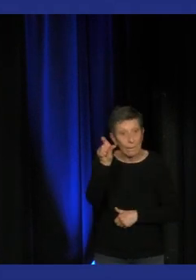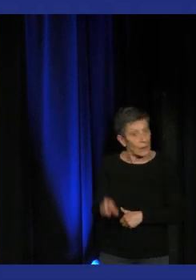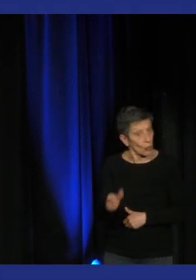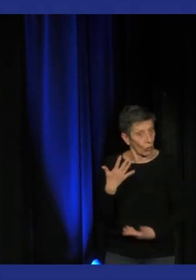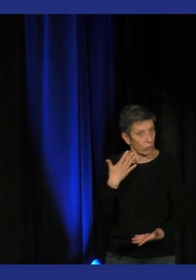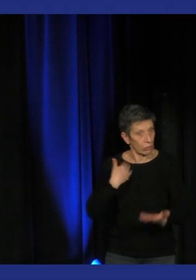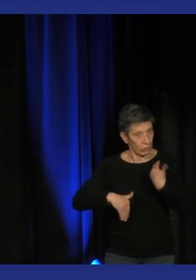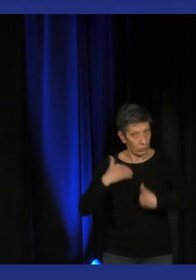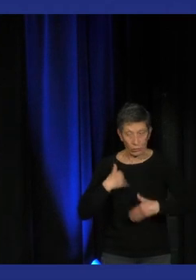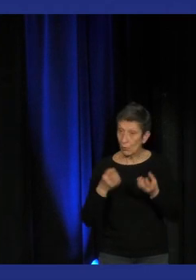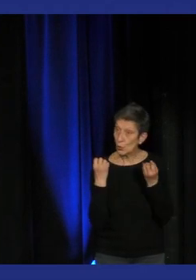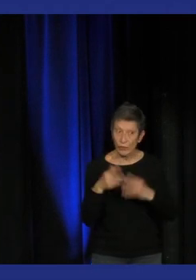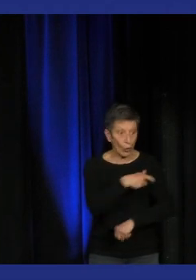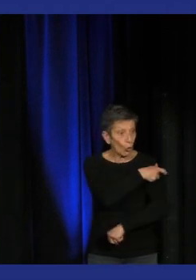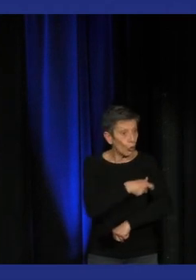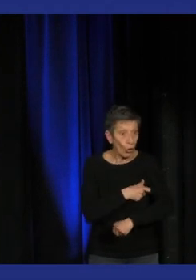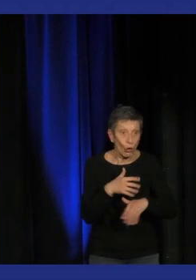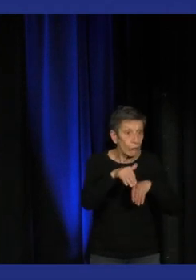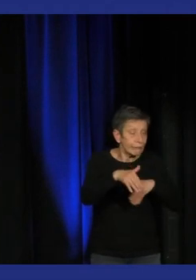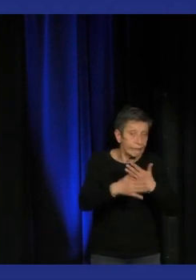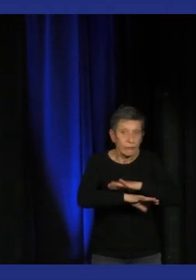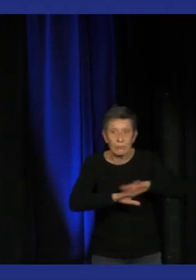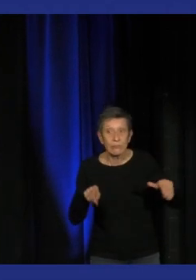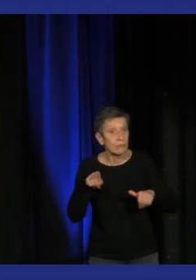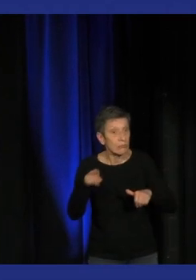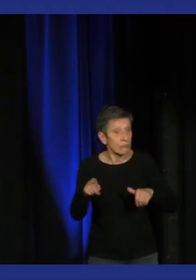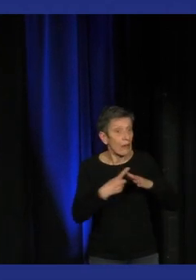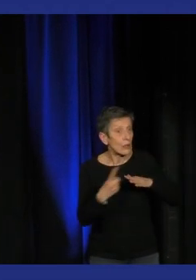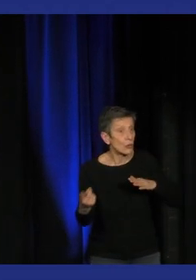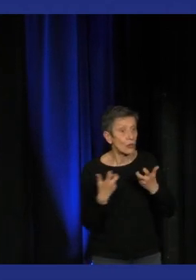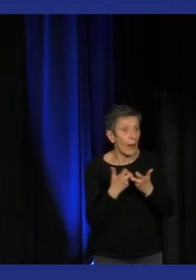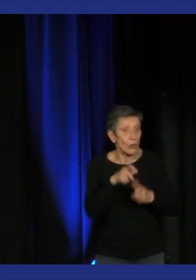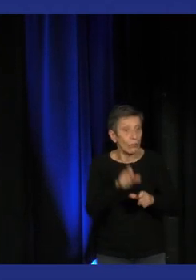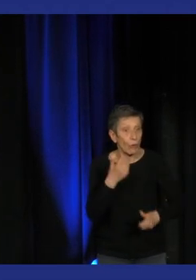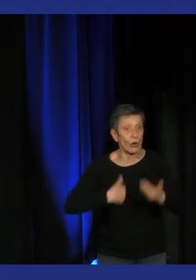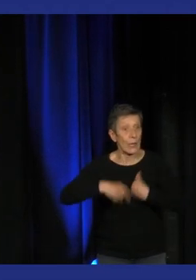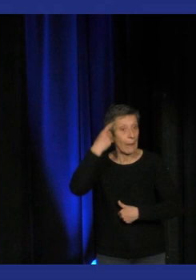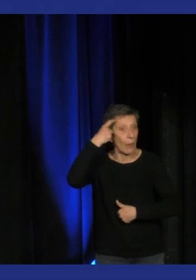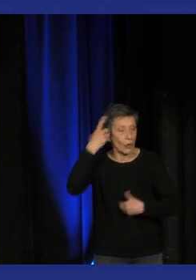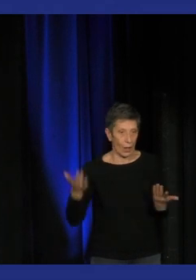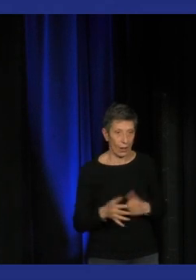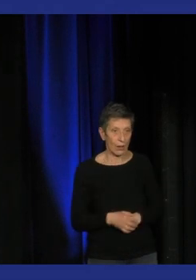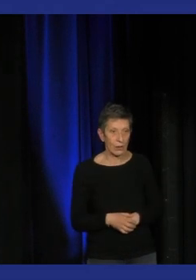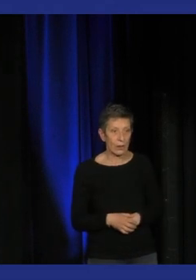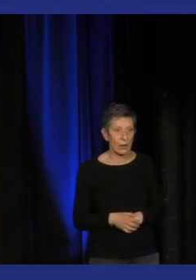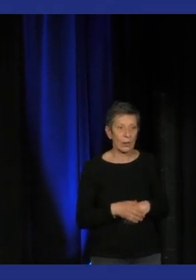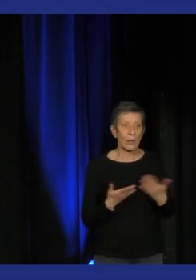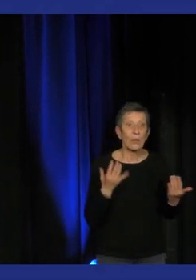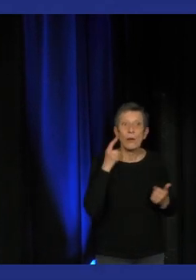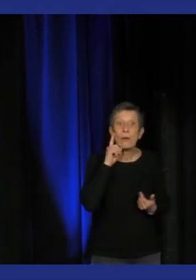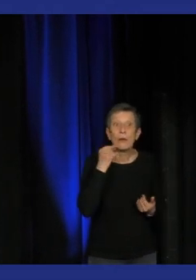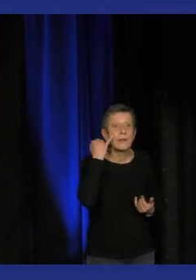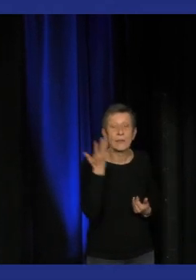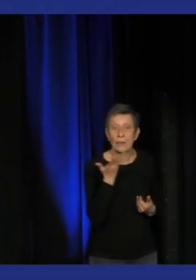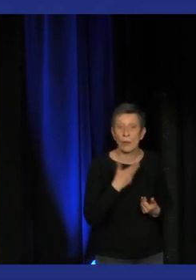étaient exclues de certains deuils. Alors, je pense à des personnes handicapées mentales, avec l'idée que c'était déjà dur d'être handicapé. Alors,